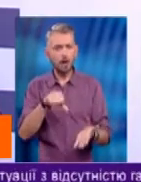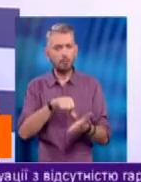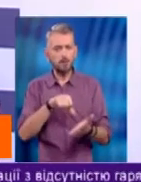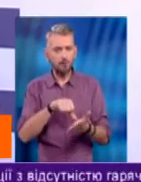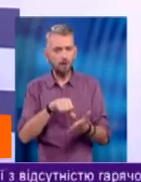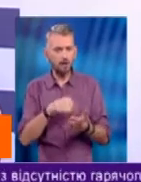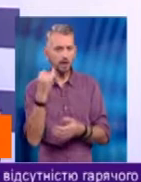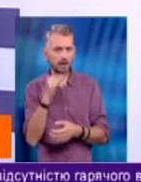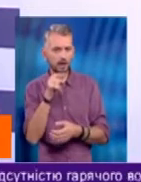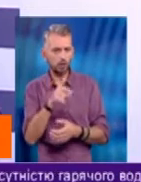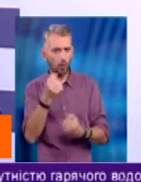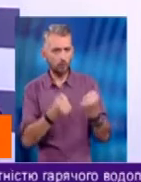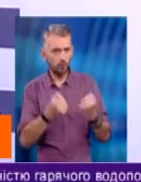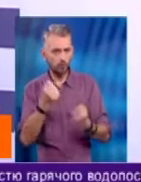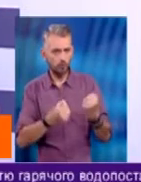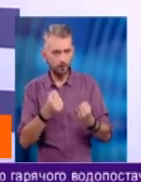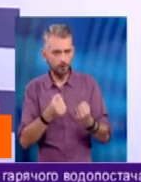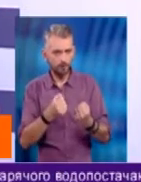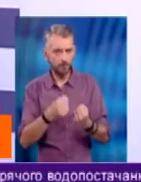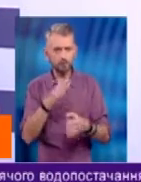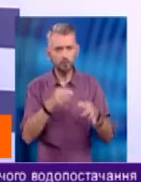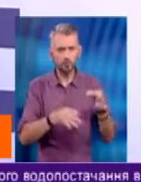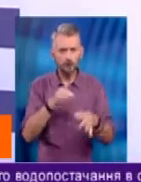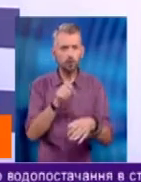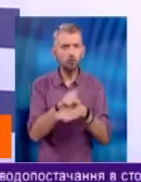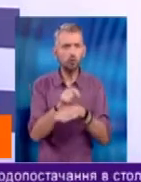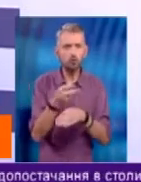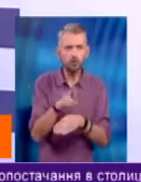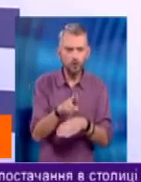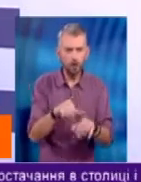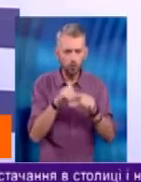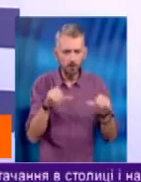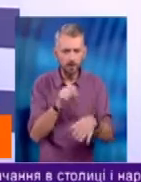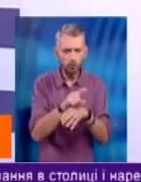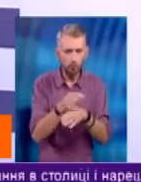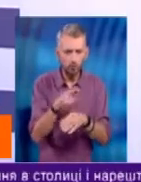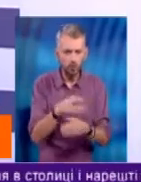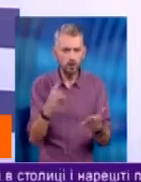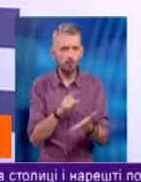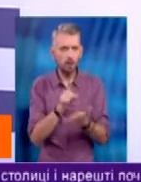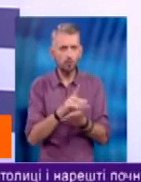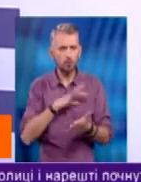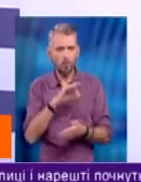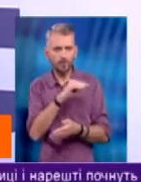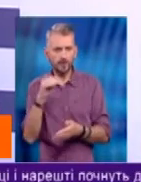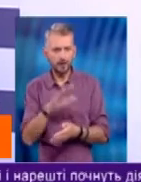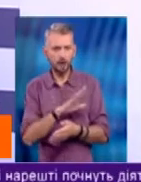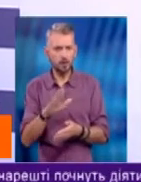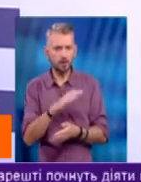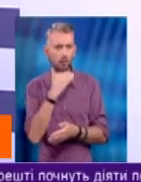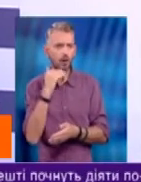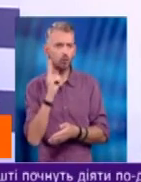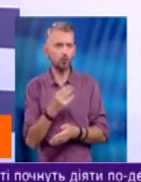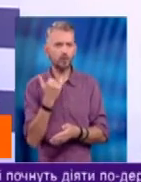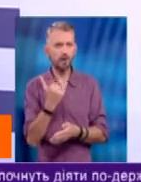саме інтереси цього автомобіля. Довіряюсь. В судах доручення, саме розширене доручення. Те доручення має бути офіційне, а не багато хто